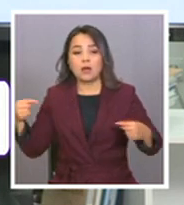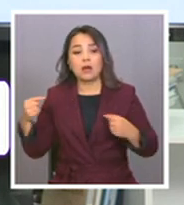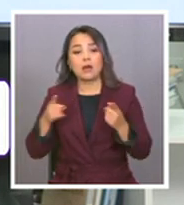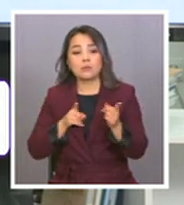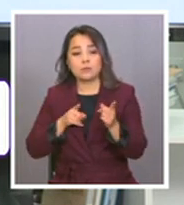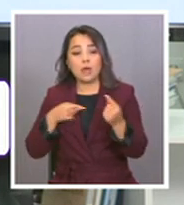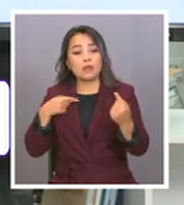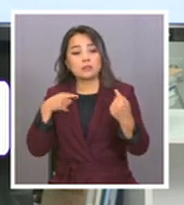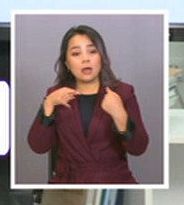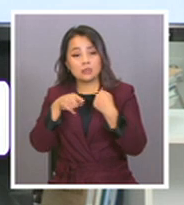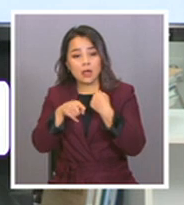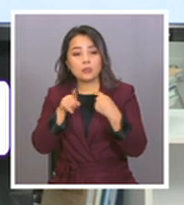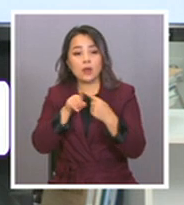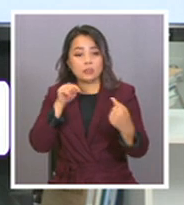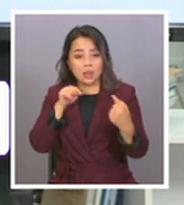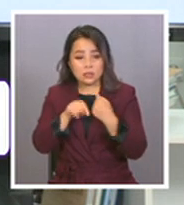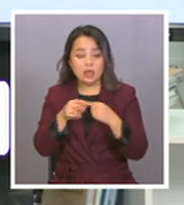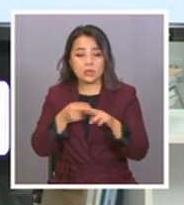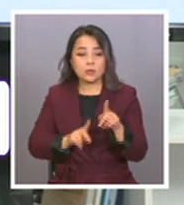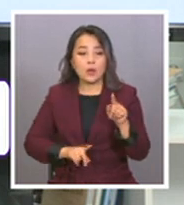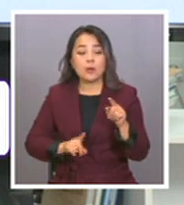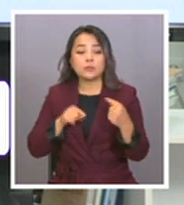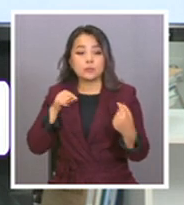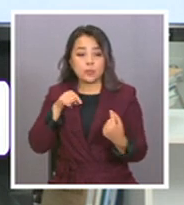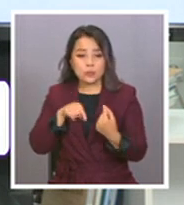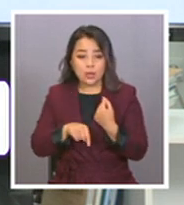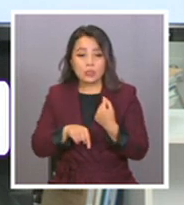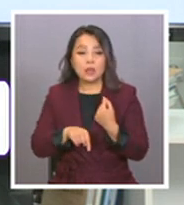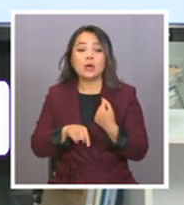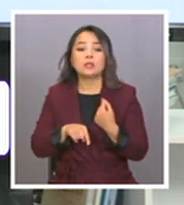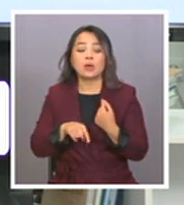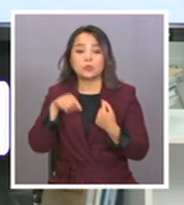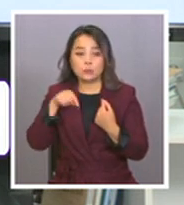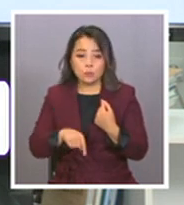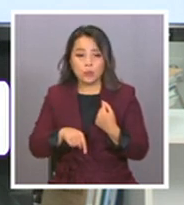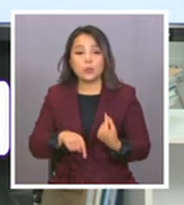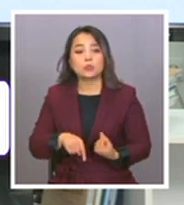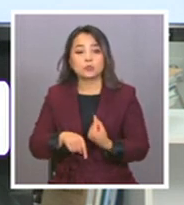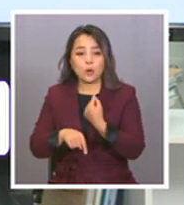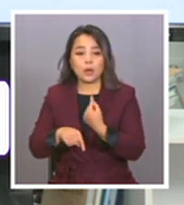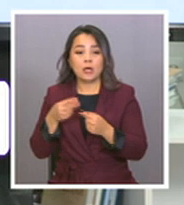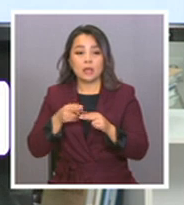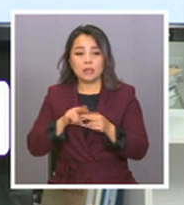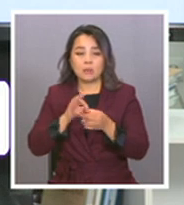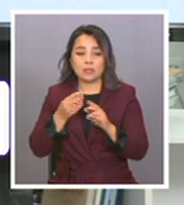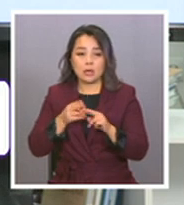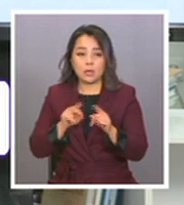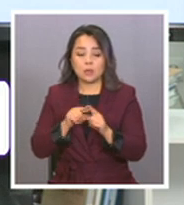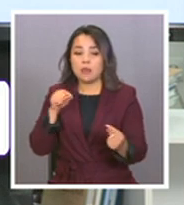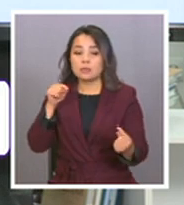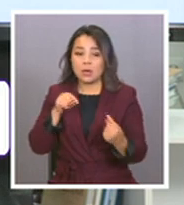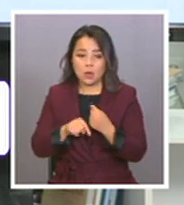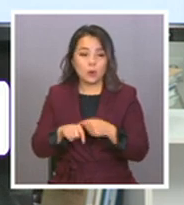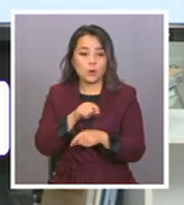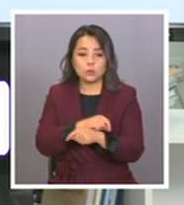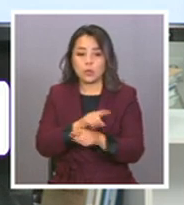бағытталған белгісі бір белгісі жоғары қалаған, бір белгісі төмен қараған. Олардың ешқандай ұзындығына да тағы да қатысы